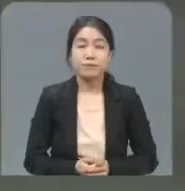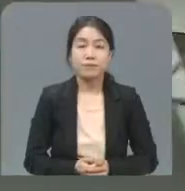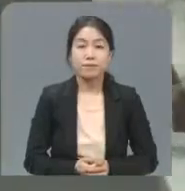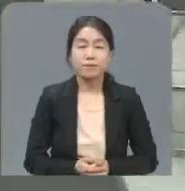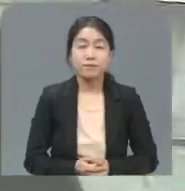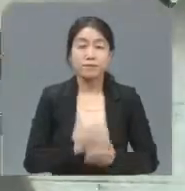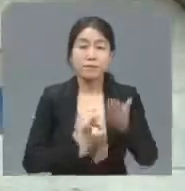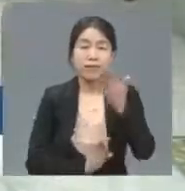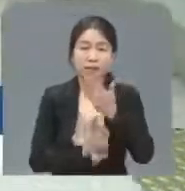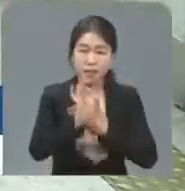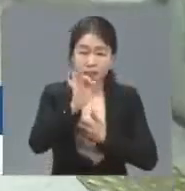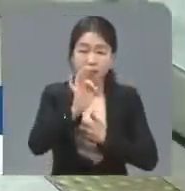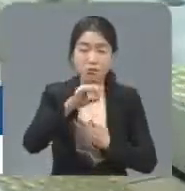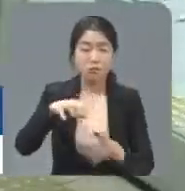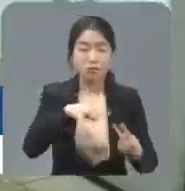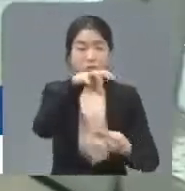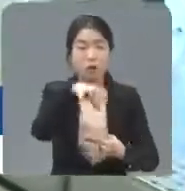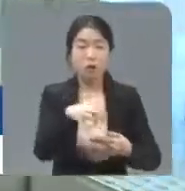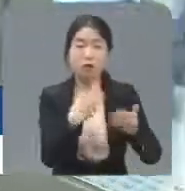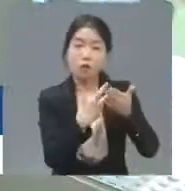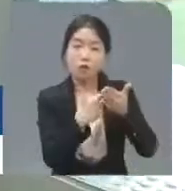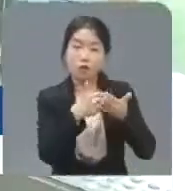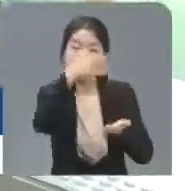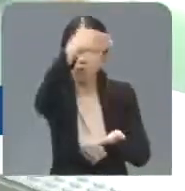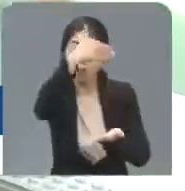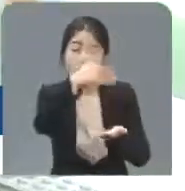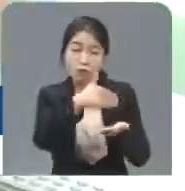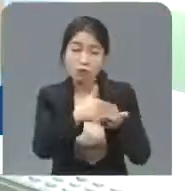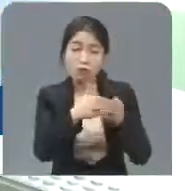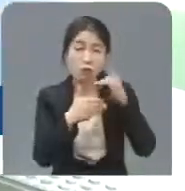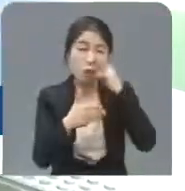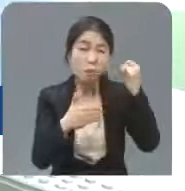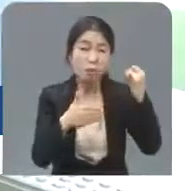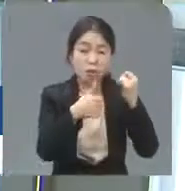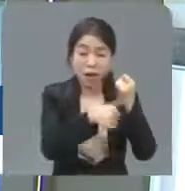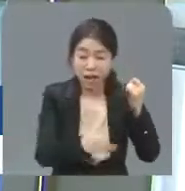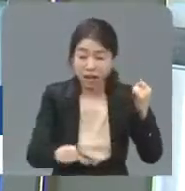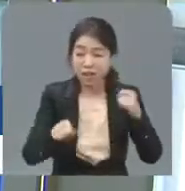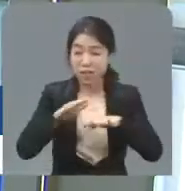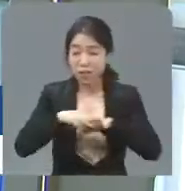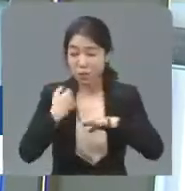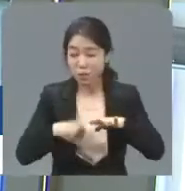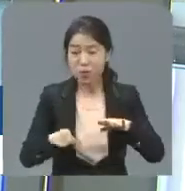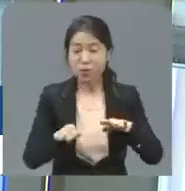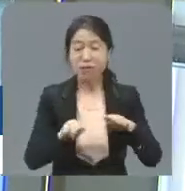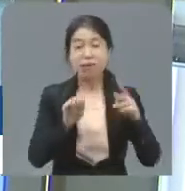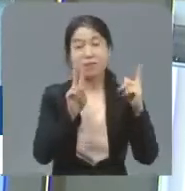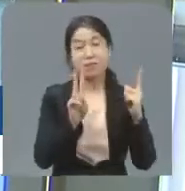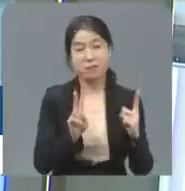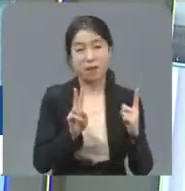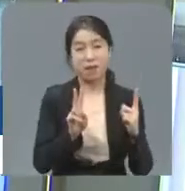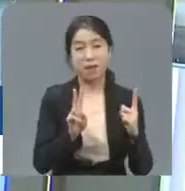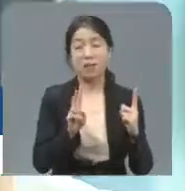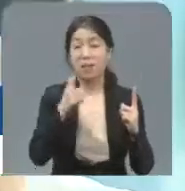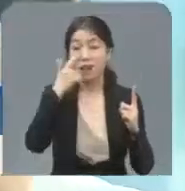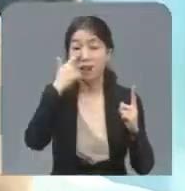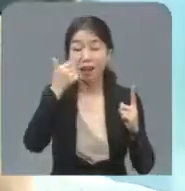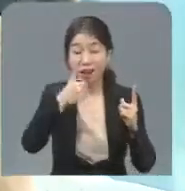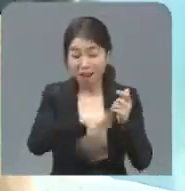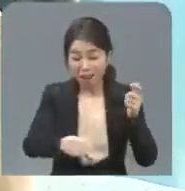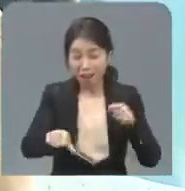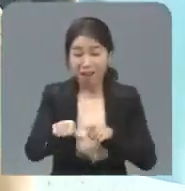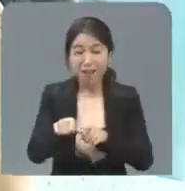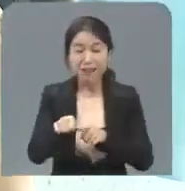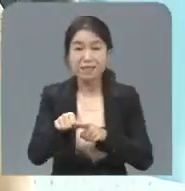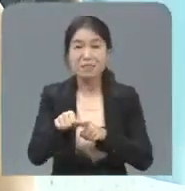이른 아침 요양원 입구 유리문을 사이에 두고 어머니와 아들, 손녀가 마주 앉았습니다. 아들은 어버이날을